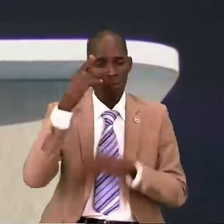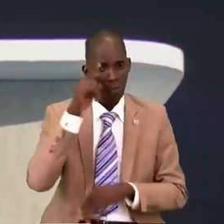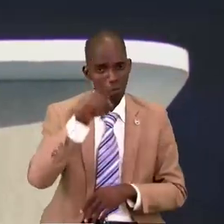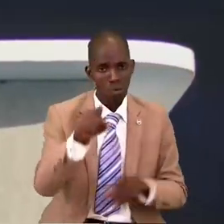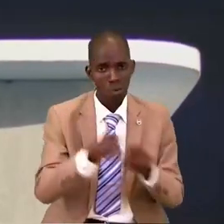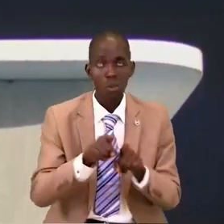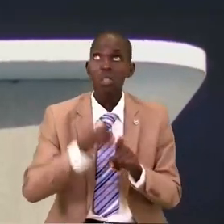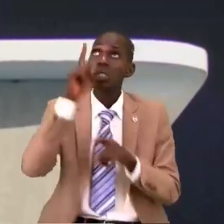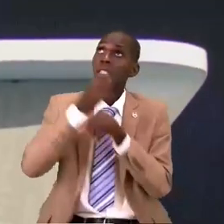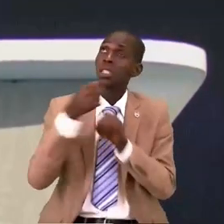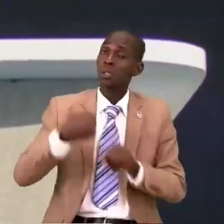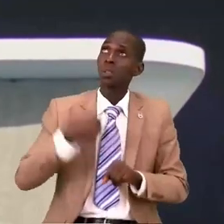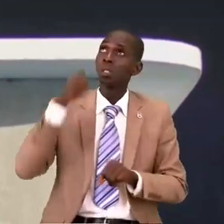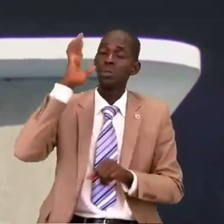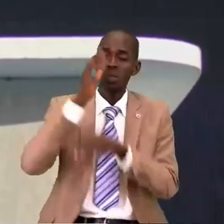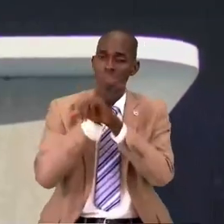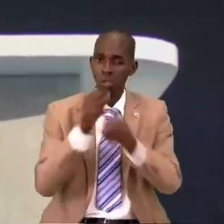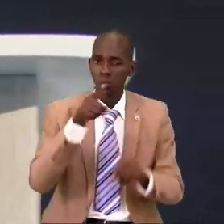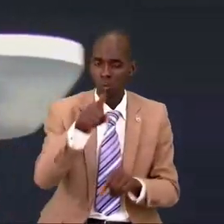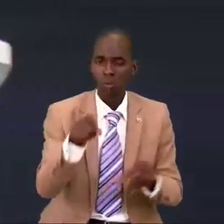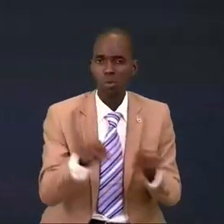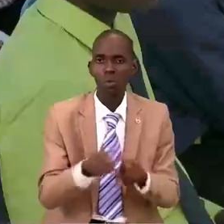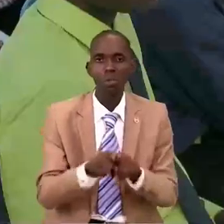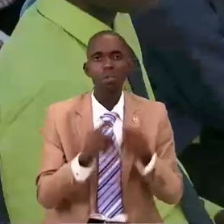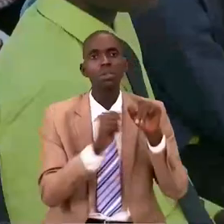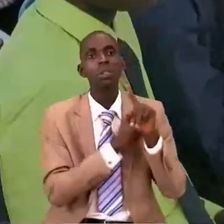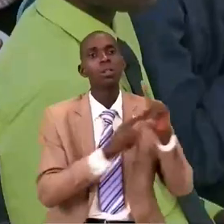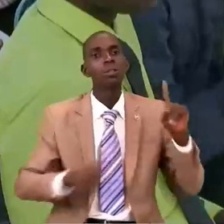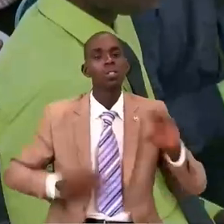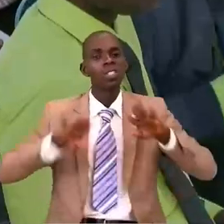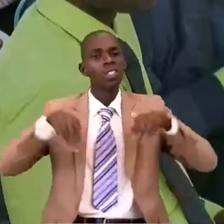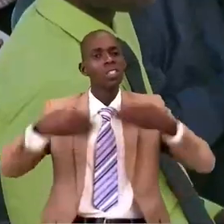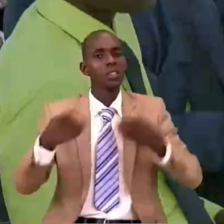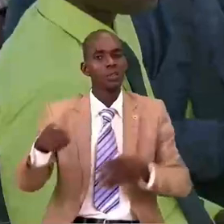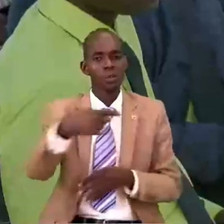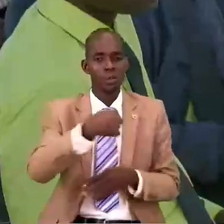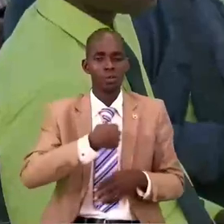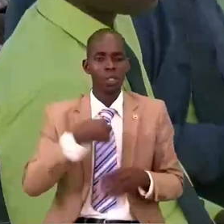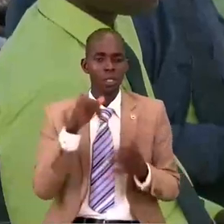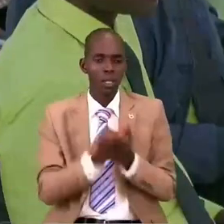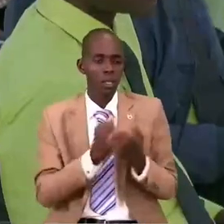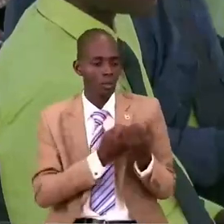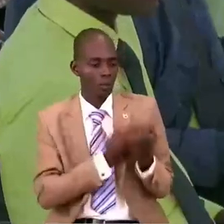nous accorde le courage de vivre pour une mission au nom de Jésus.